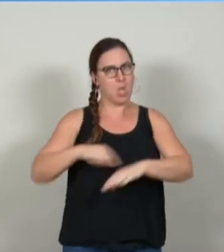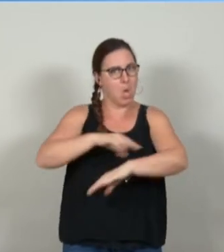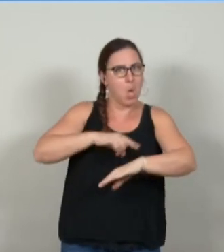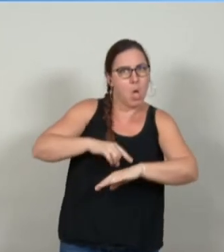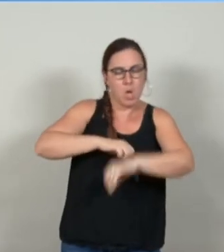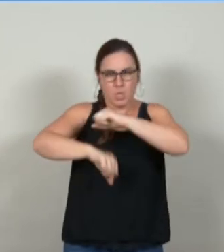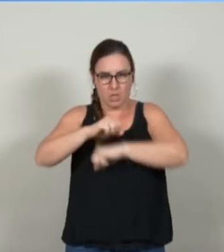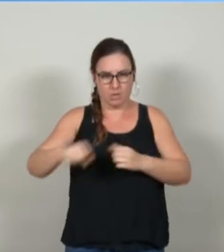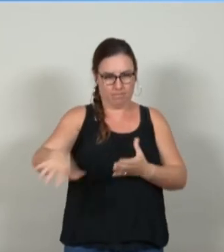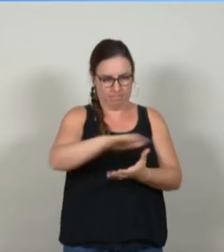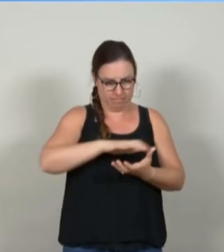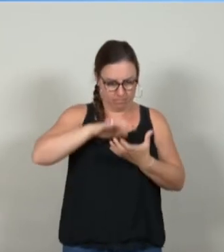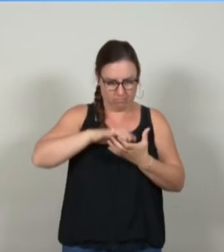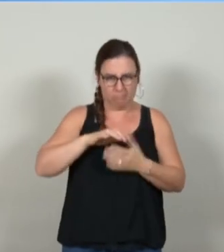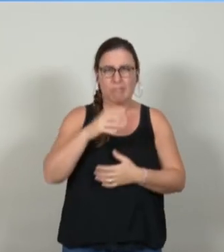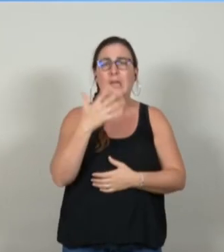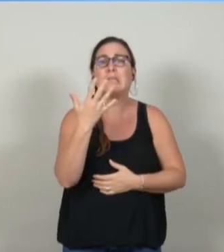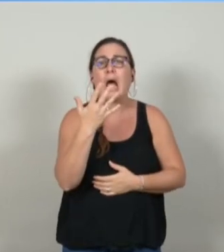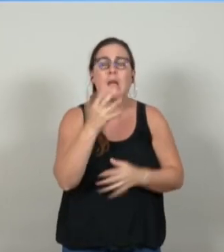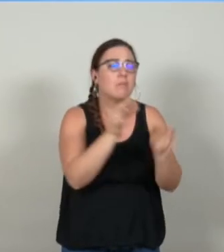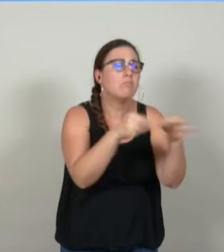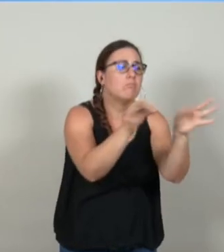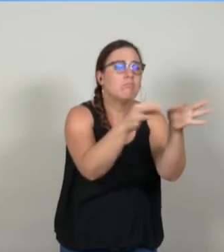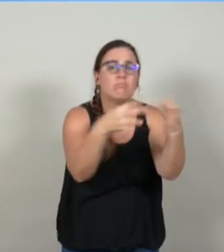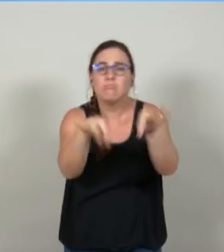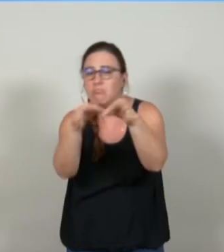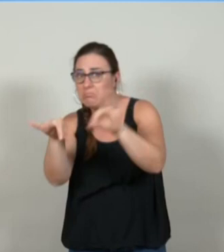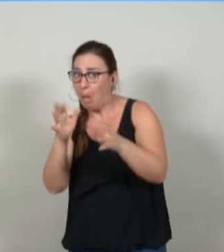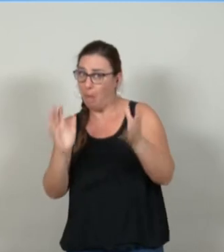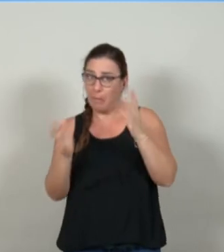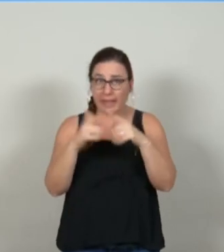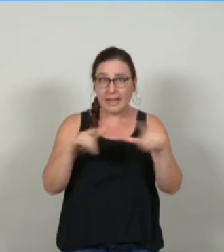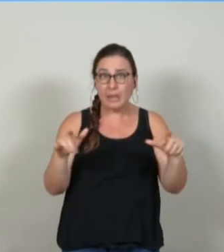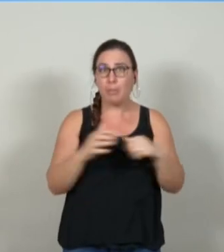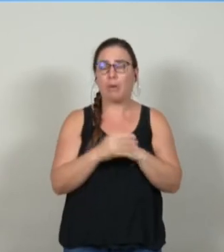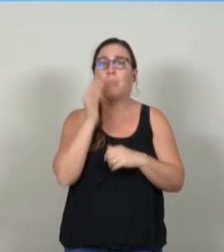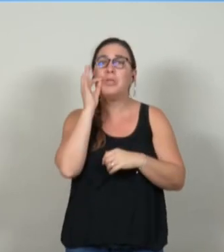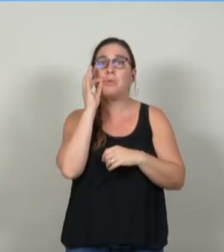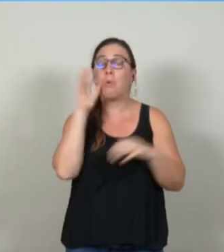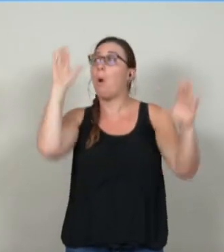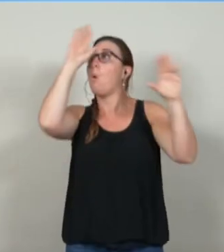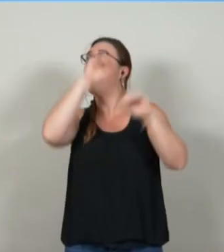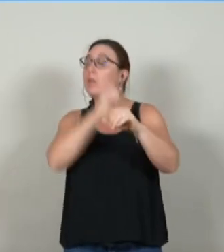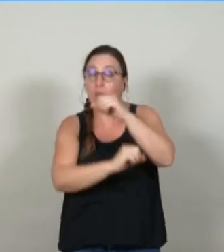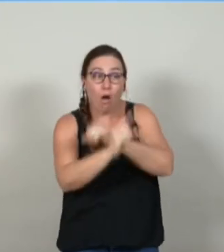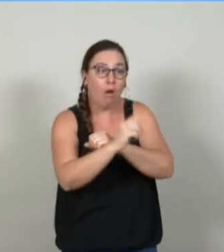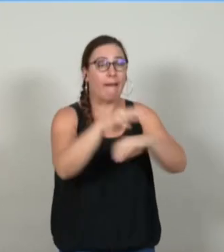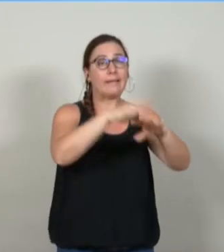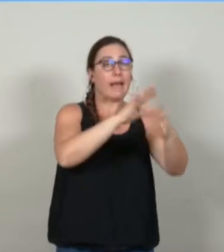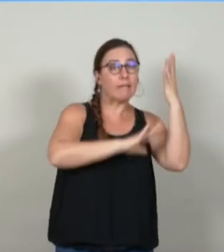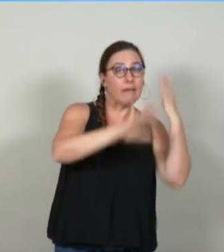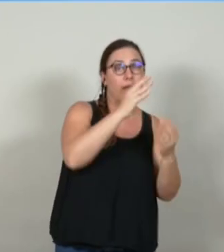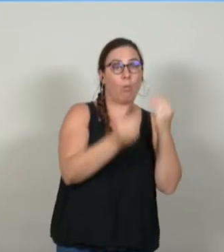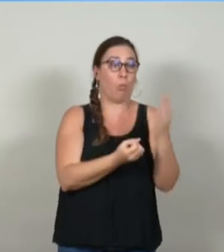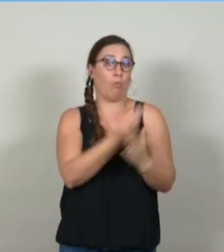cinq petits espaces qui pourraient être disponibles des petites délaissés dans des quartiers anciens ou nouveaux